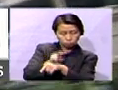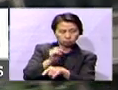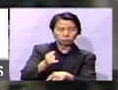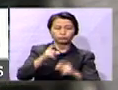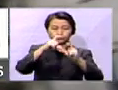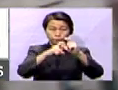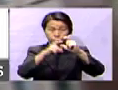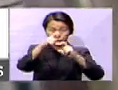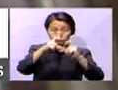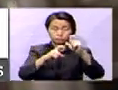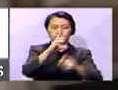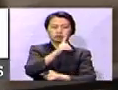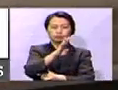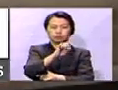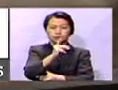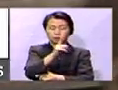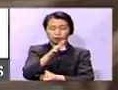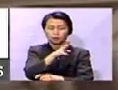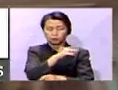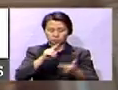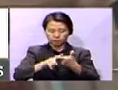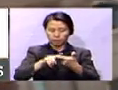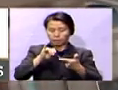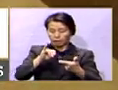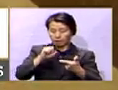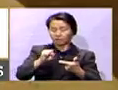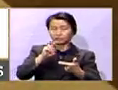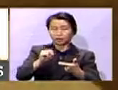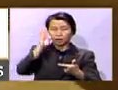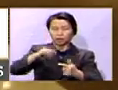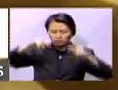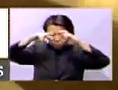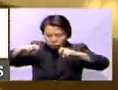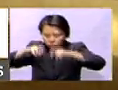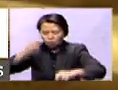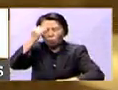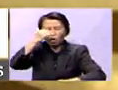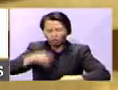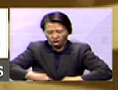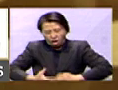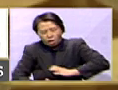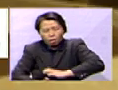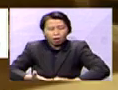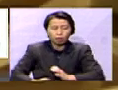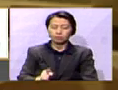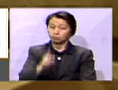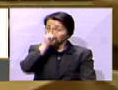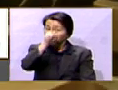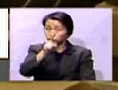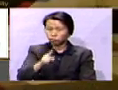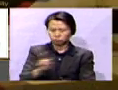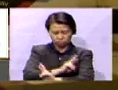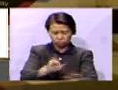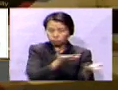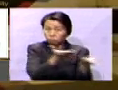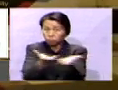Dewan Bandaraya Kuala Lumpur dan Institut Sukan Negara juga akan menyiasat punca kejadian bagi memastikan